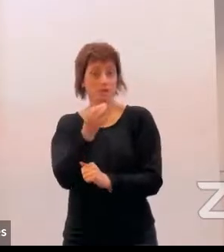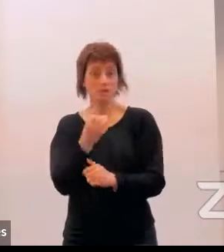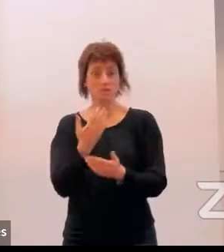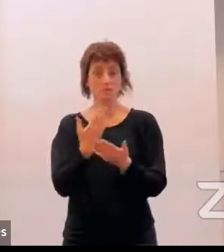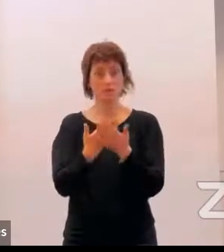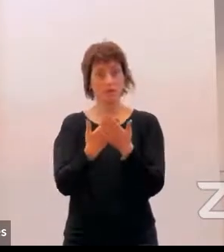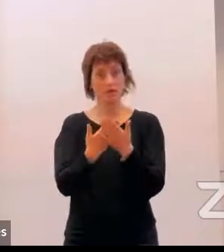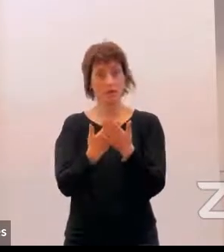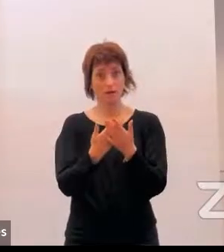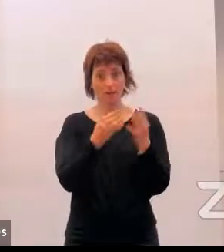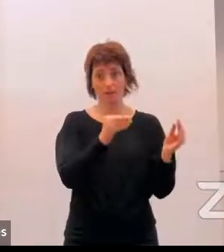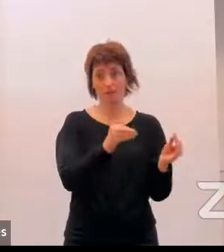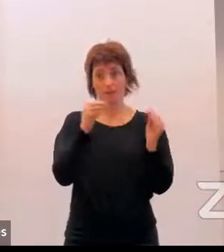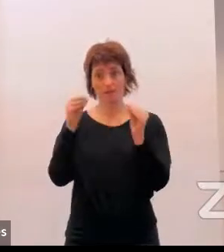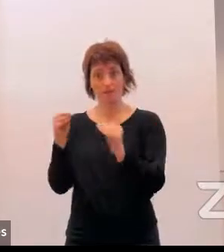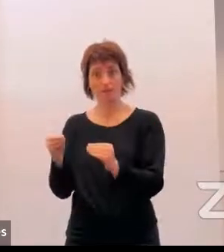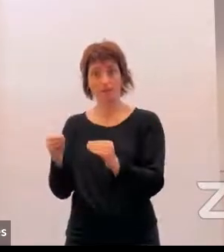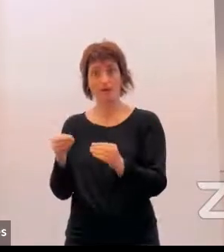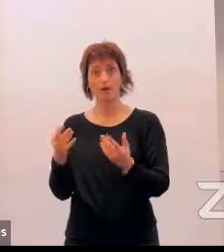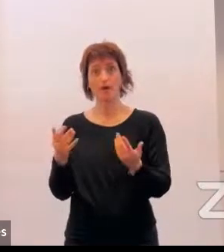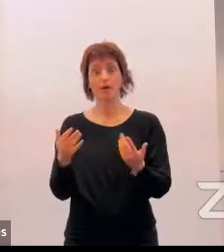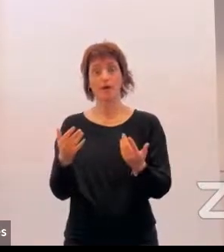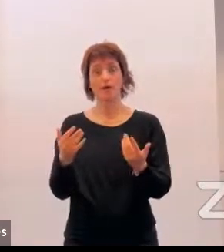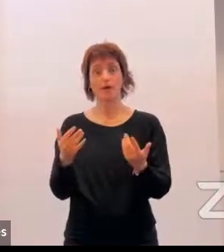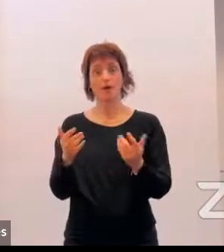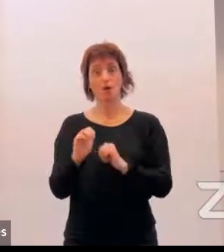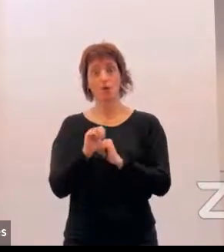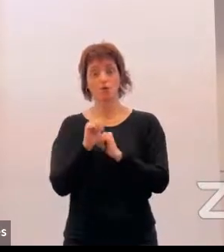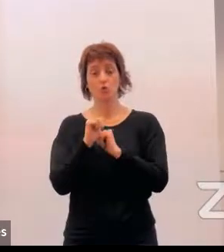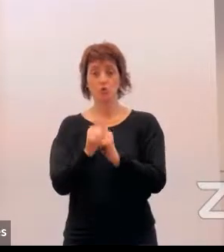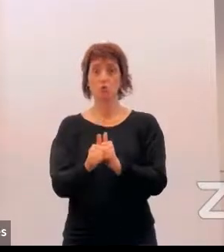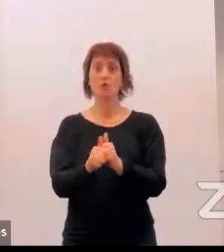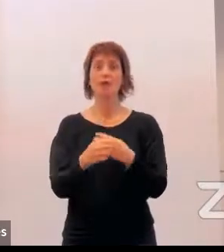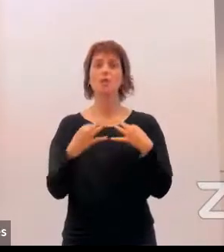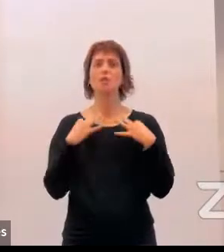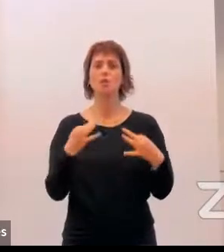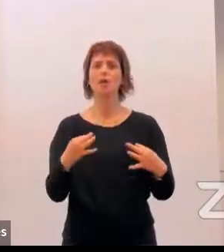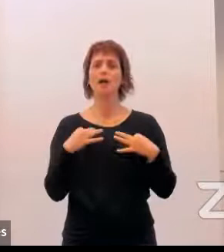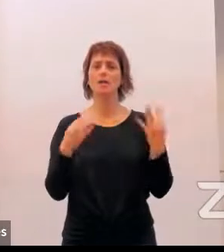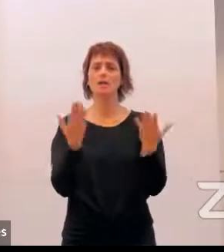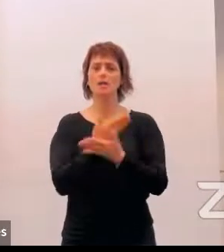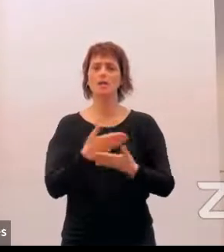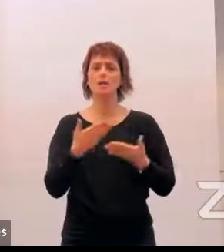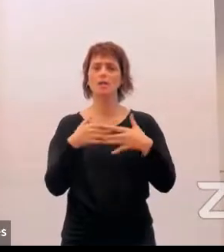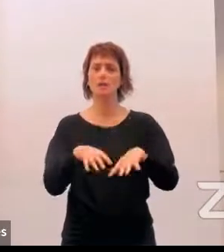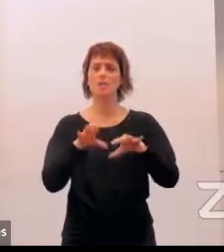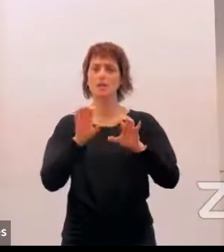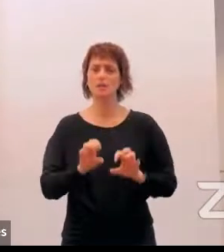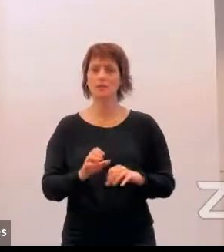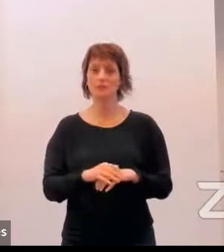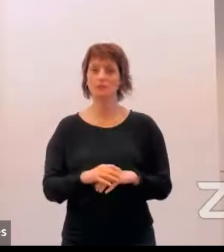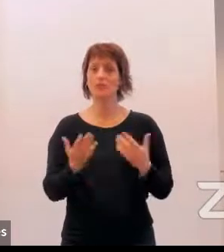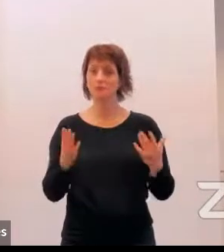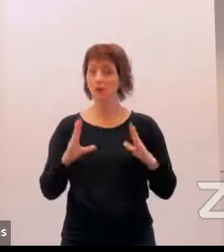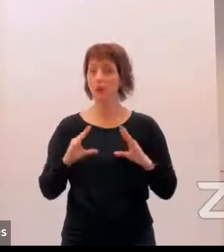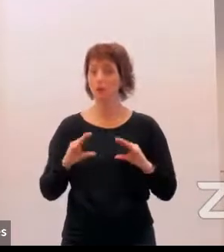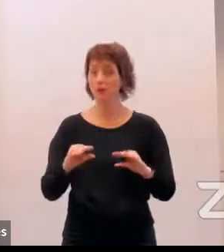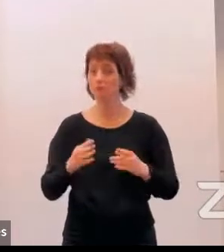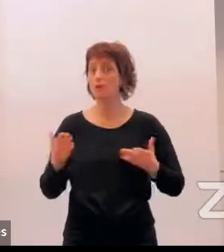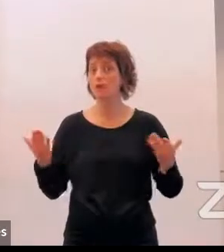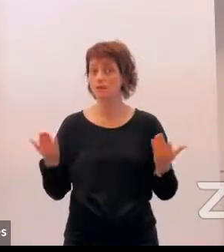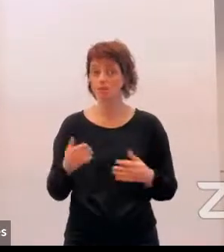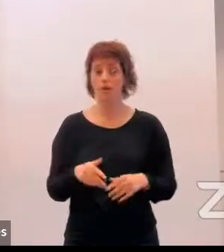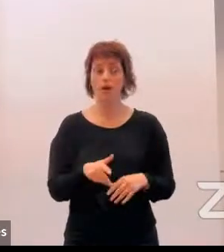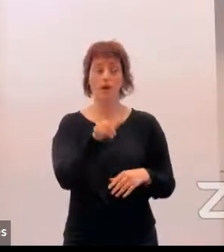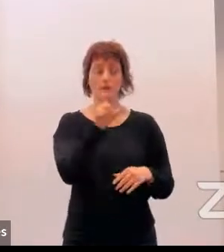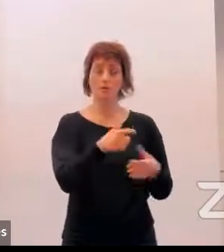la garantie de la neutralité de la situation administrative des agents. Donc, concrètement, ça veut dire que si c'est des demandes de